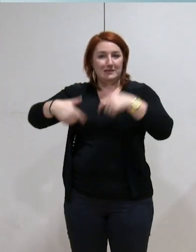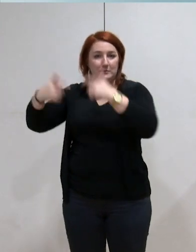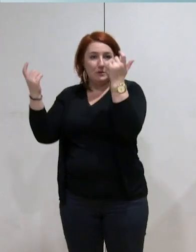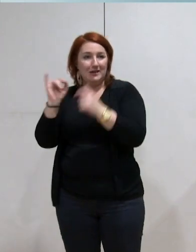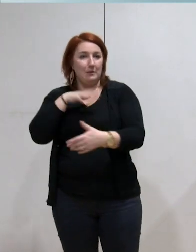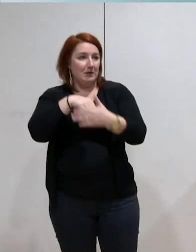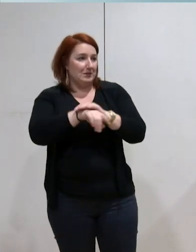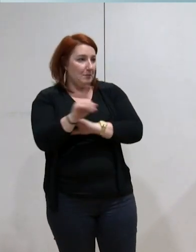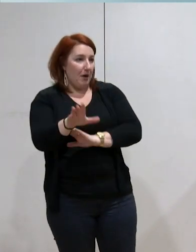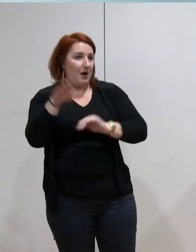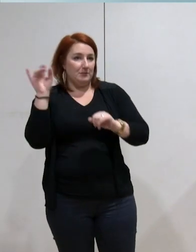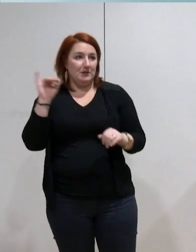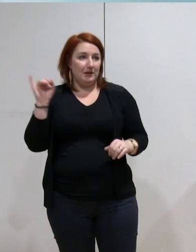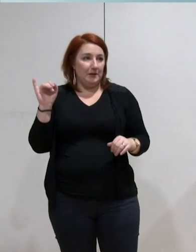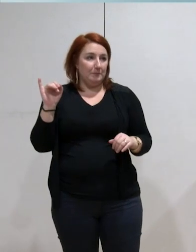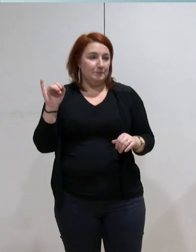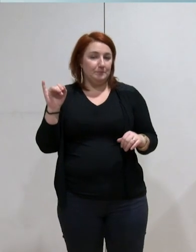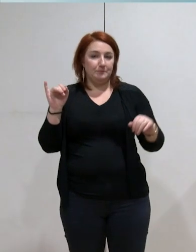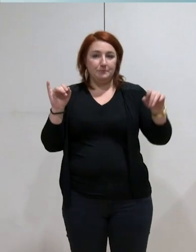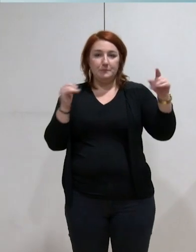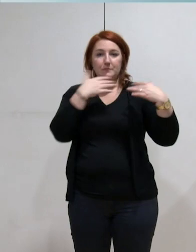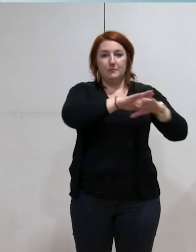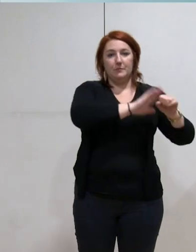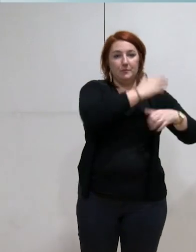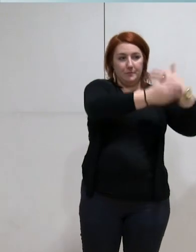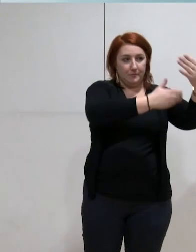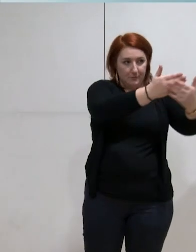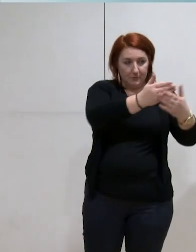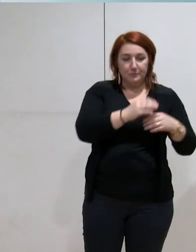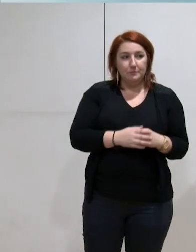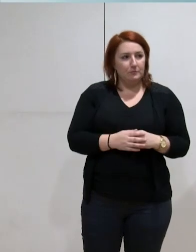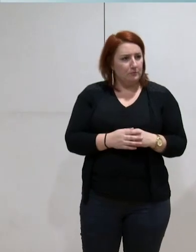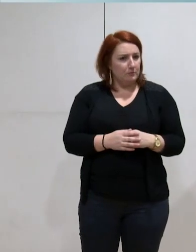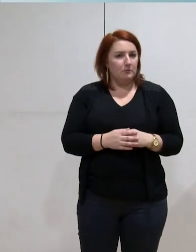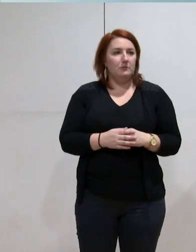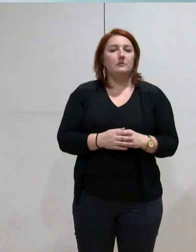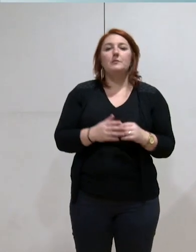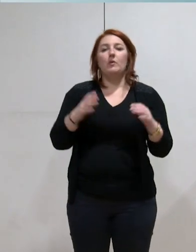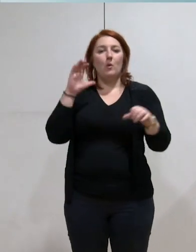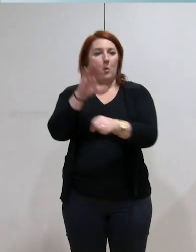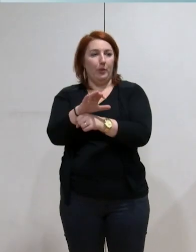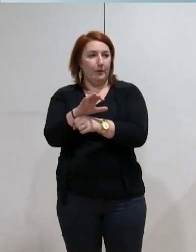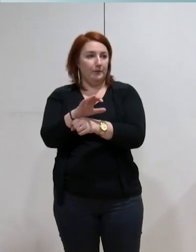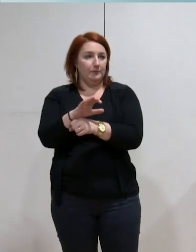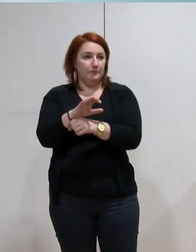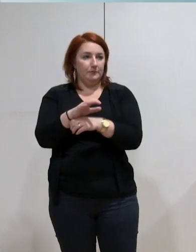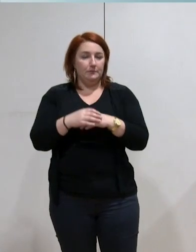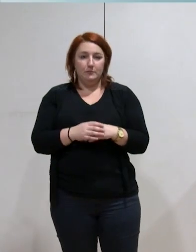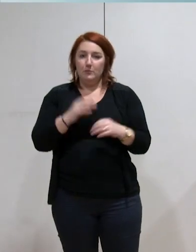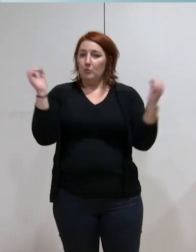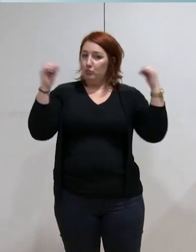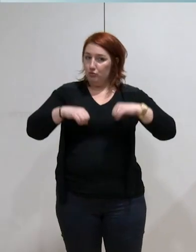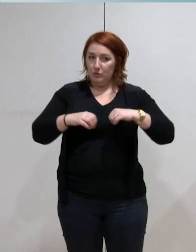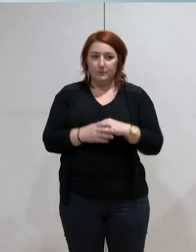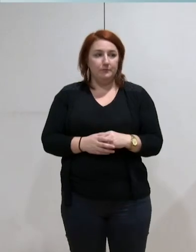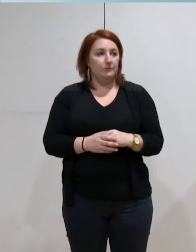vote qui s'abstient rassemblement de gauche et de progrès qui vote contre qui vote